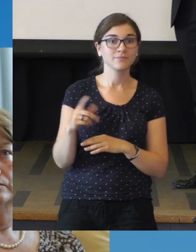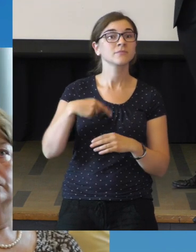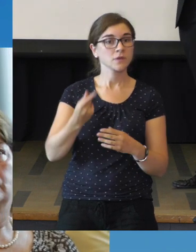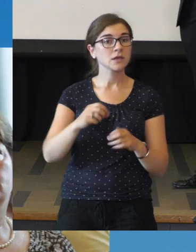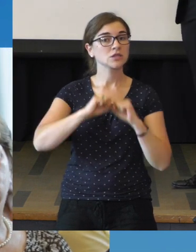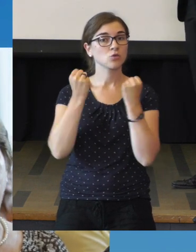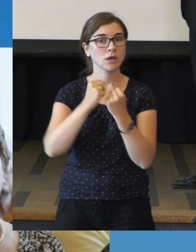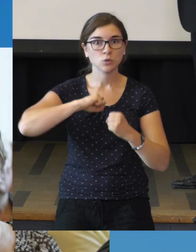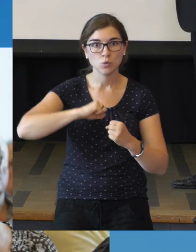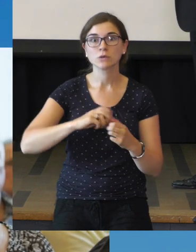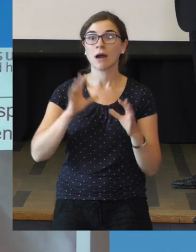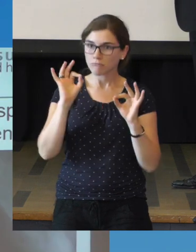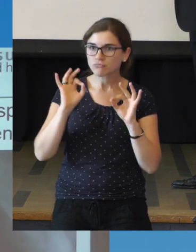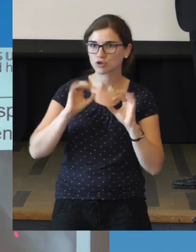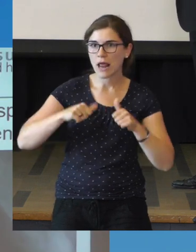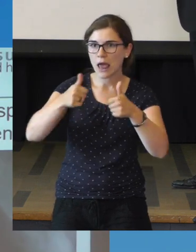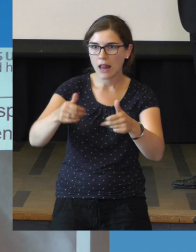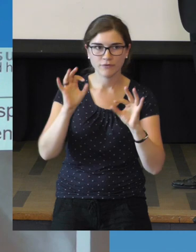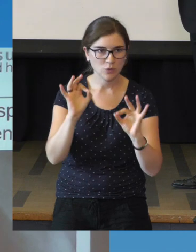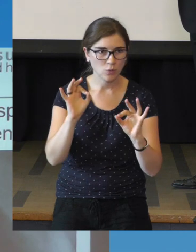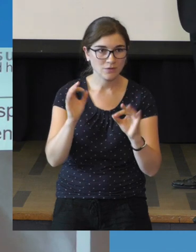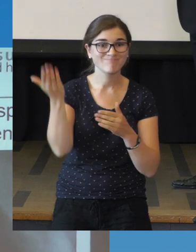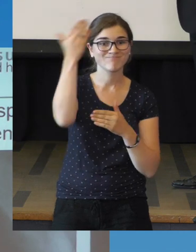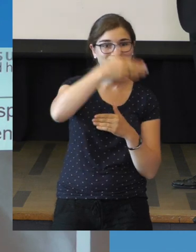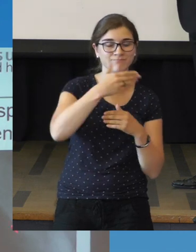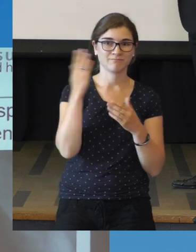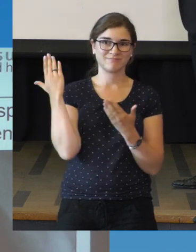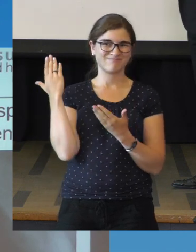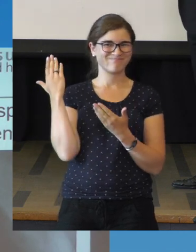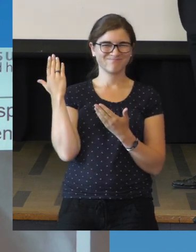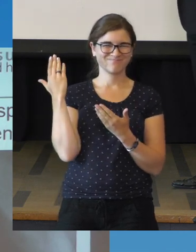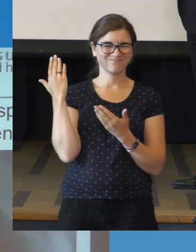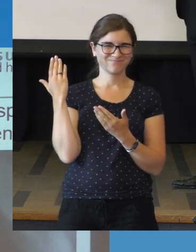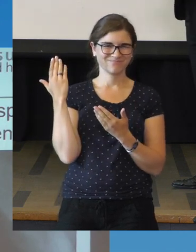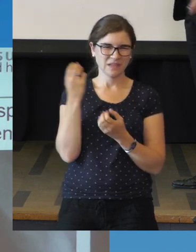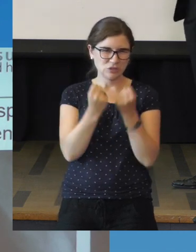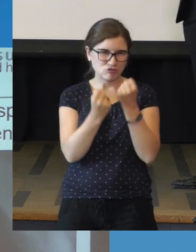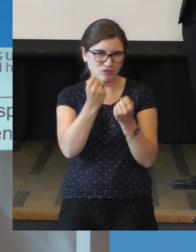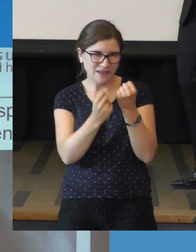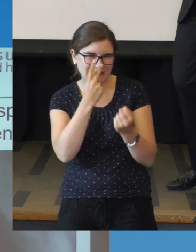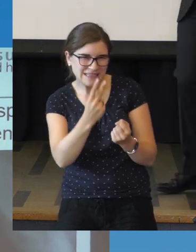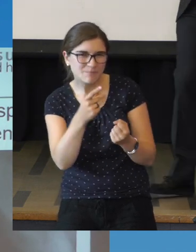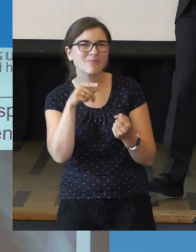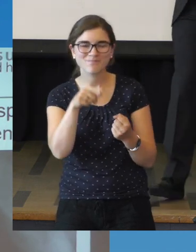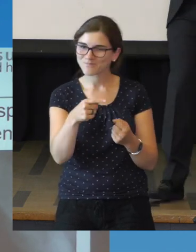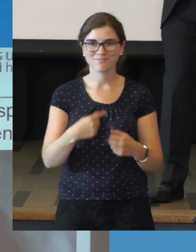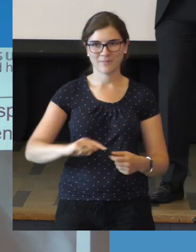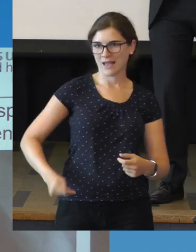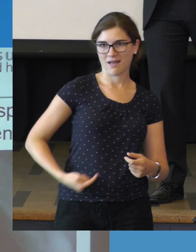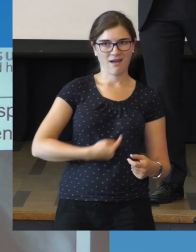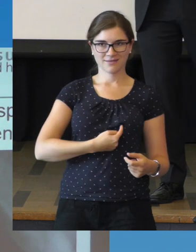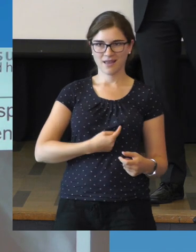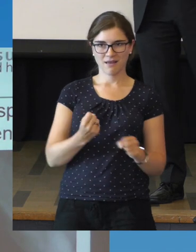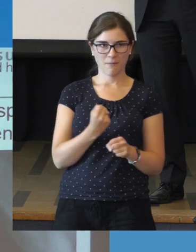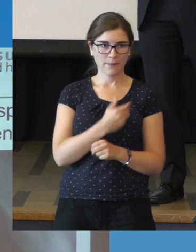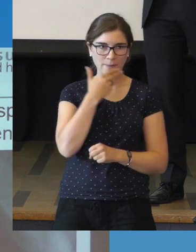genug. Auf der anderen Seite sehen Sie einen Patienten, ist bei dem Licht schwierig zu sehen, wo kein Herzkatheter durchgeführt